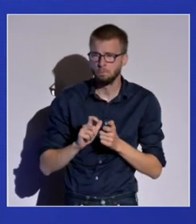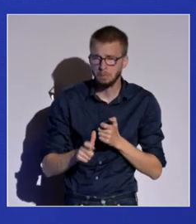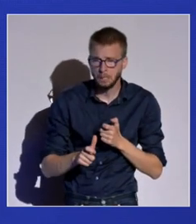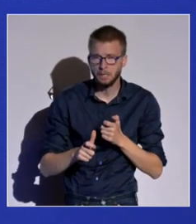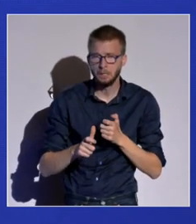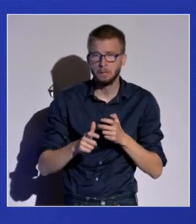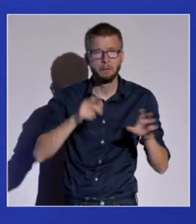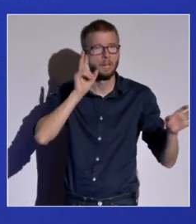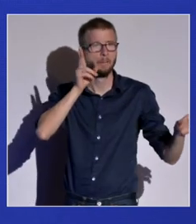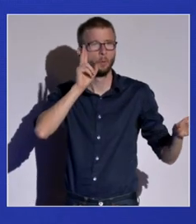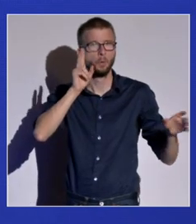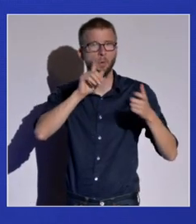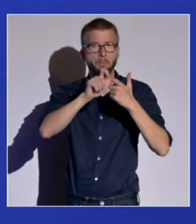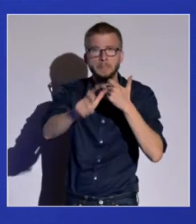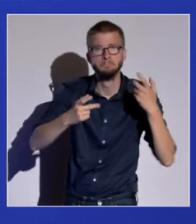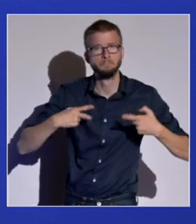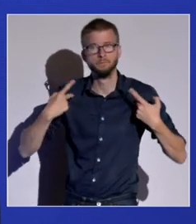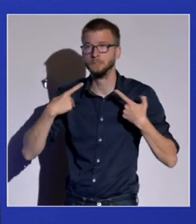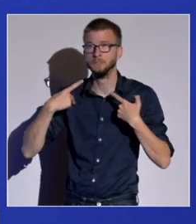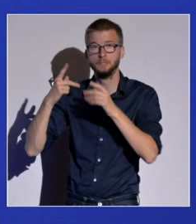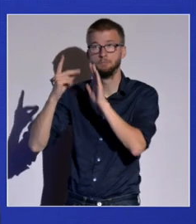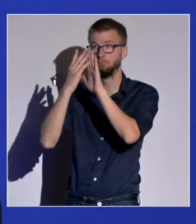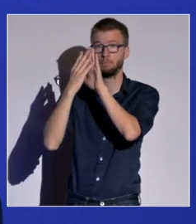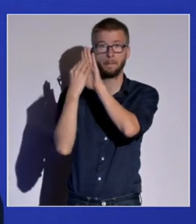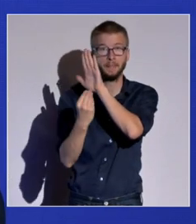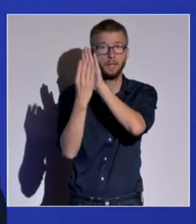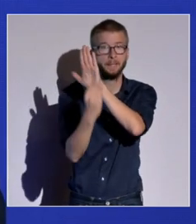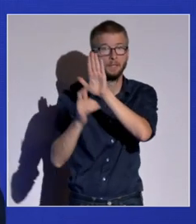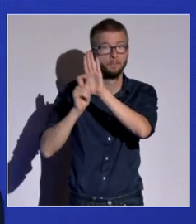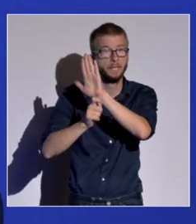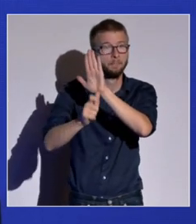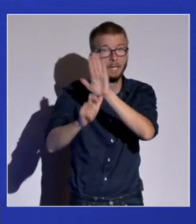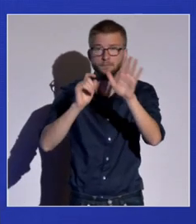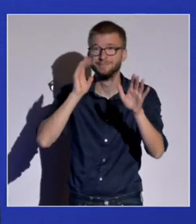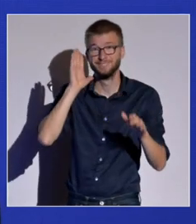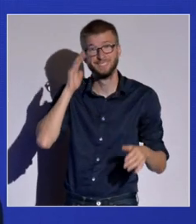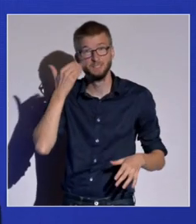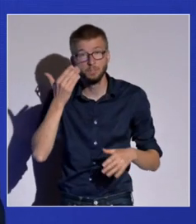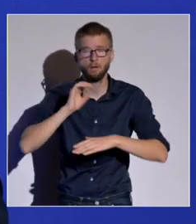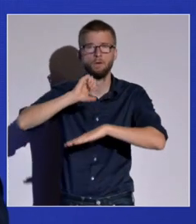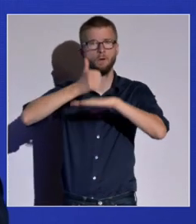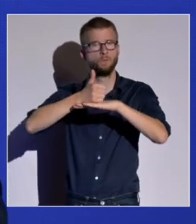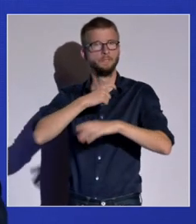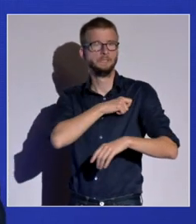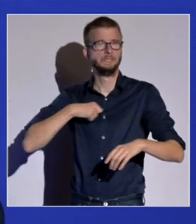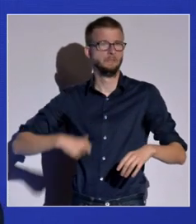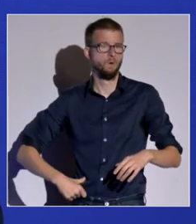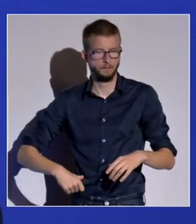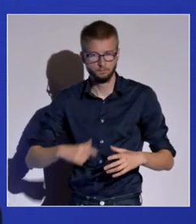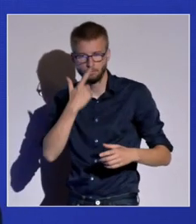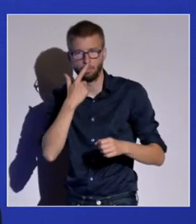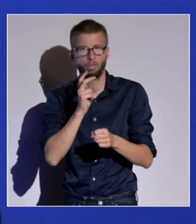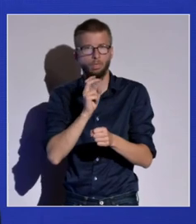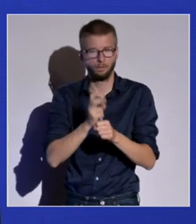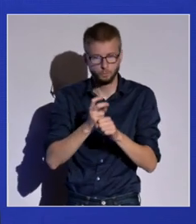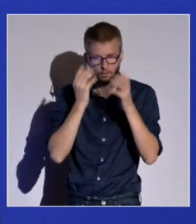modèle dans votre propre vie. Et c'est pourquoi, en effet, les autorités chinoises ont, de ce point de vue-là, du souci